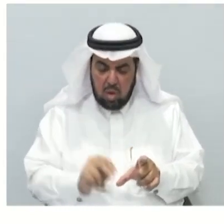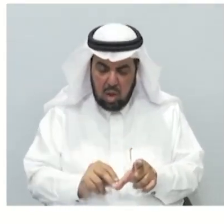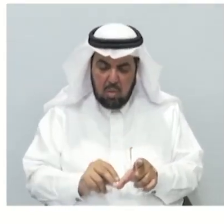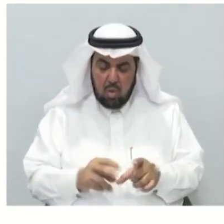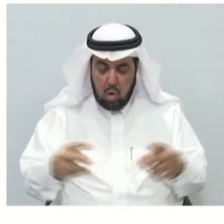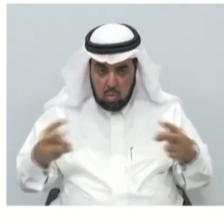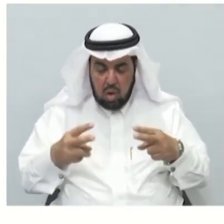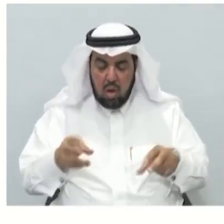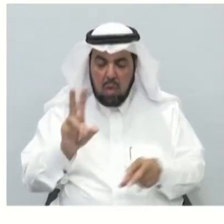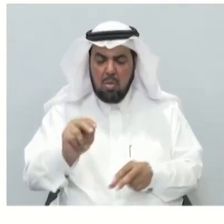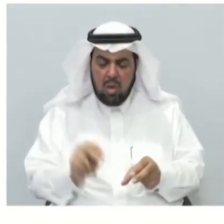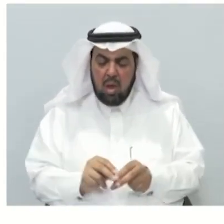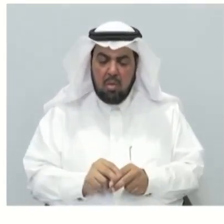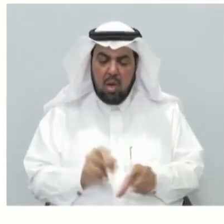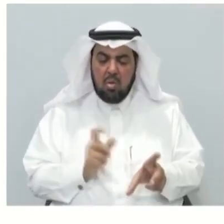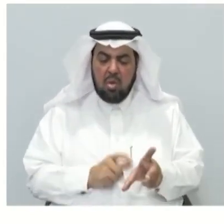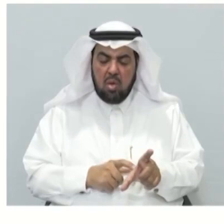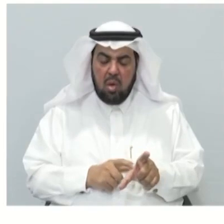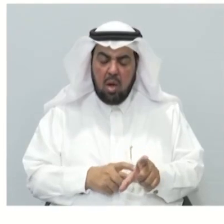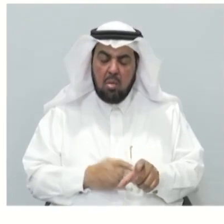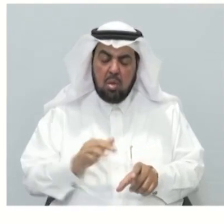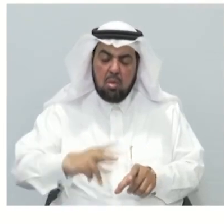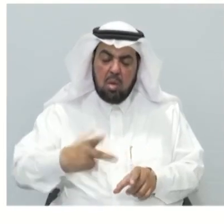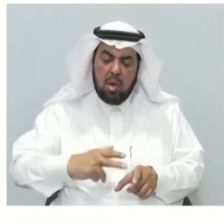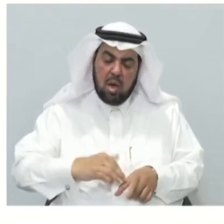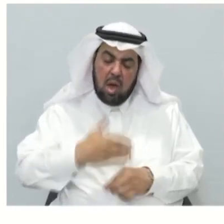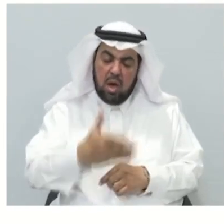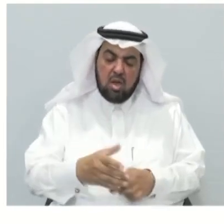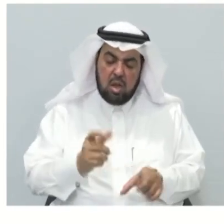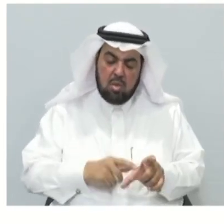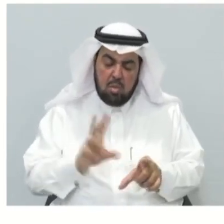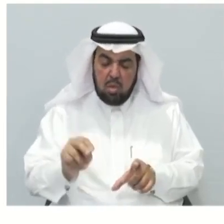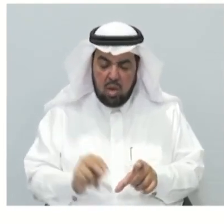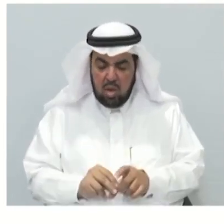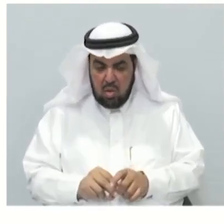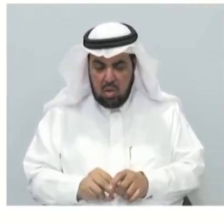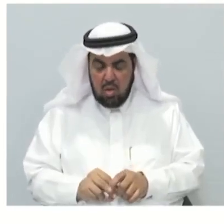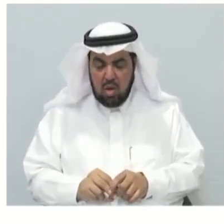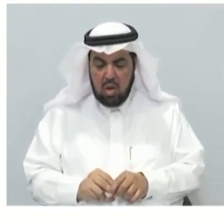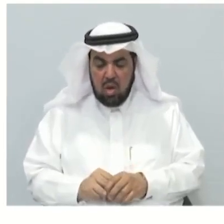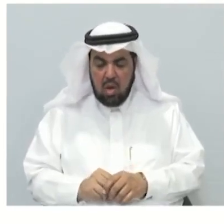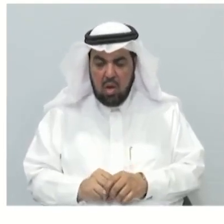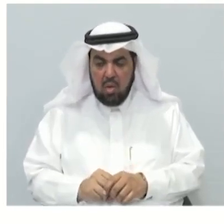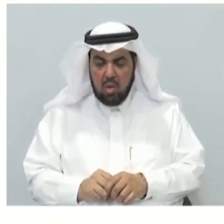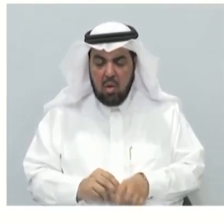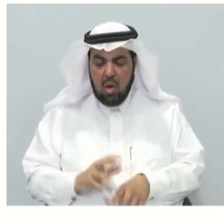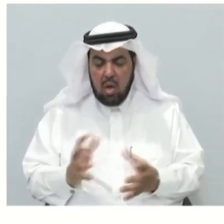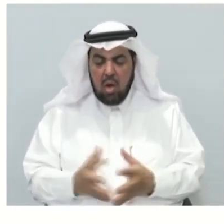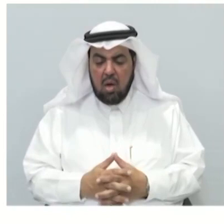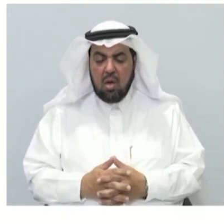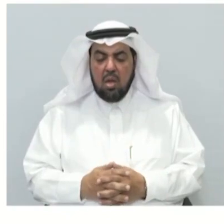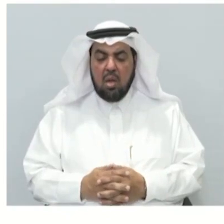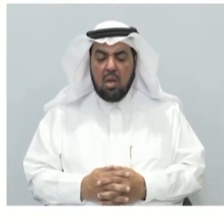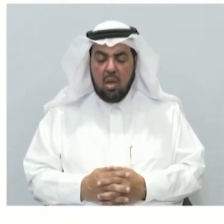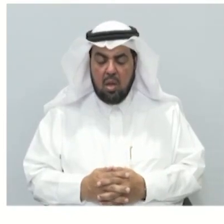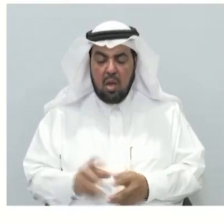متناظره متطابقه وزوايا متبادله خارجيه متطابقه وزوايا متحالفه متكامله صح ولا لا وهذه كانه